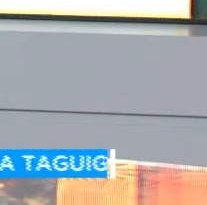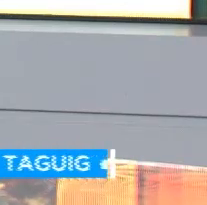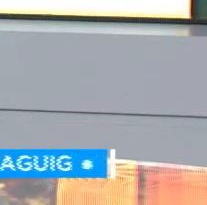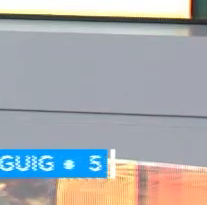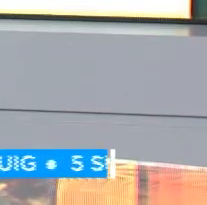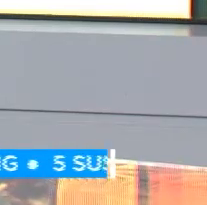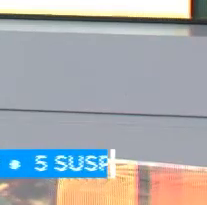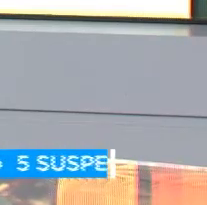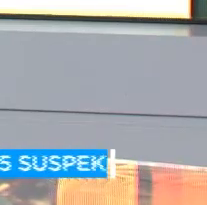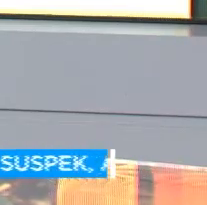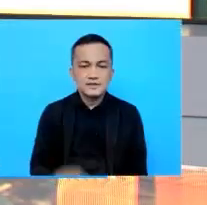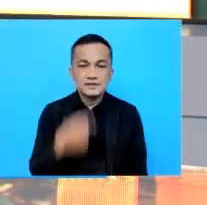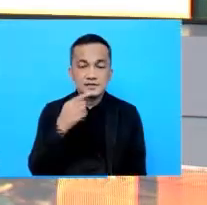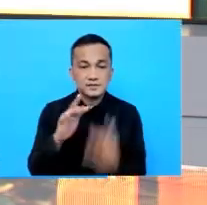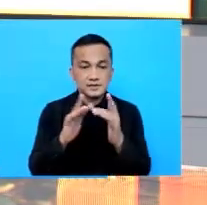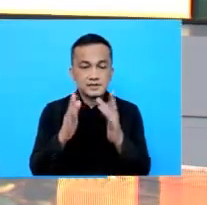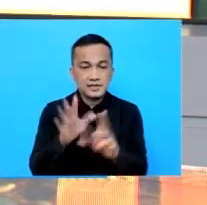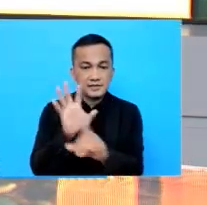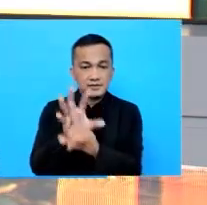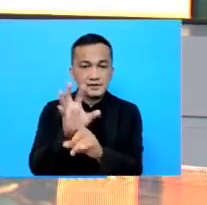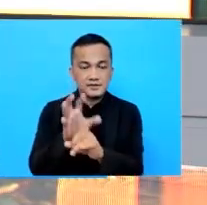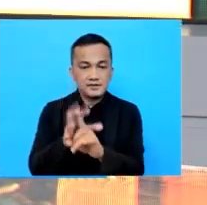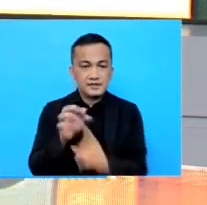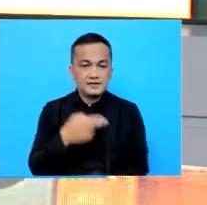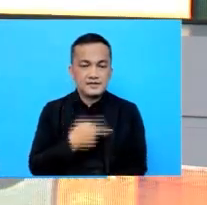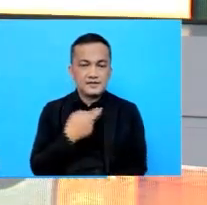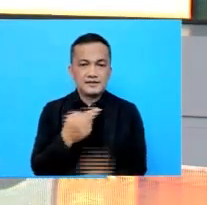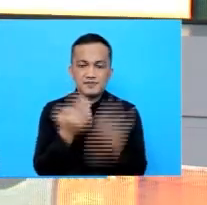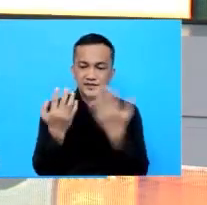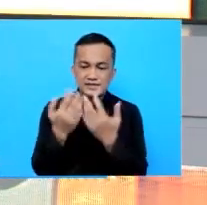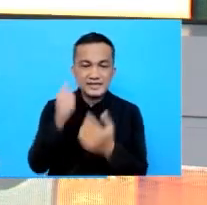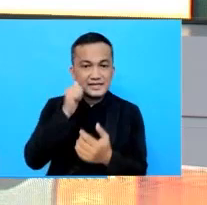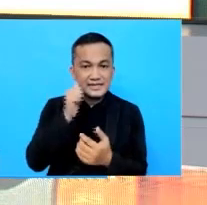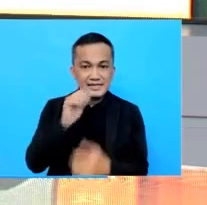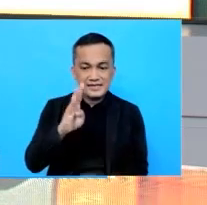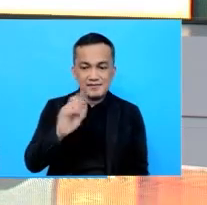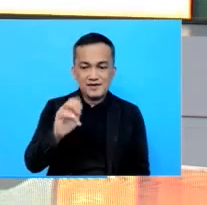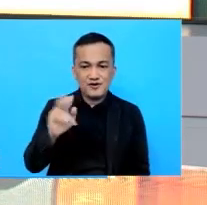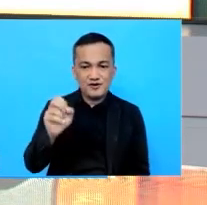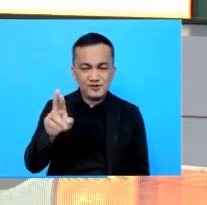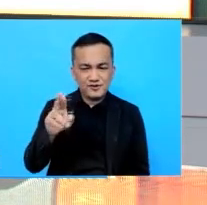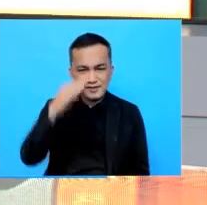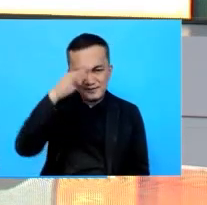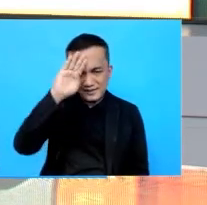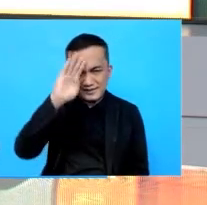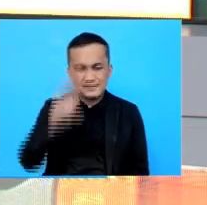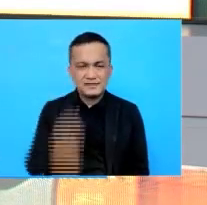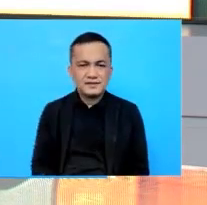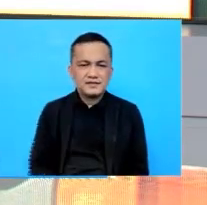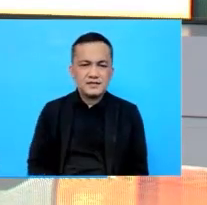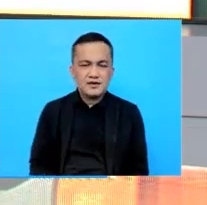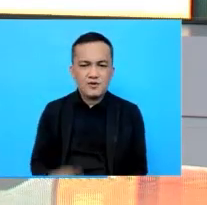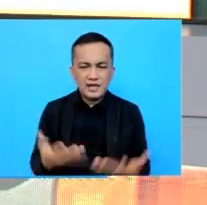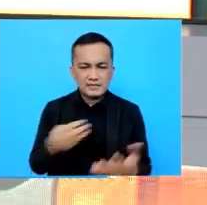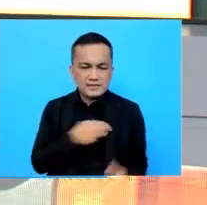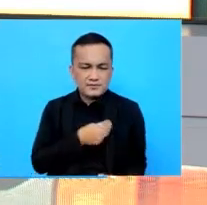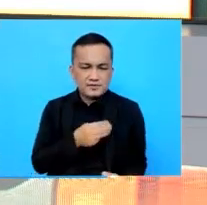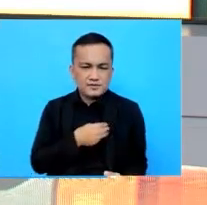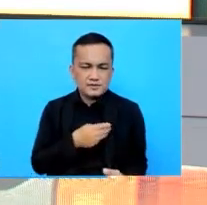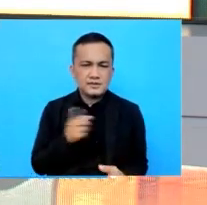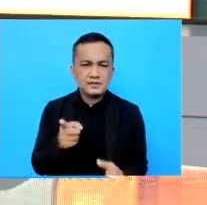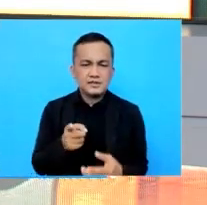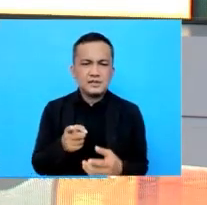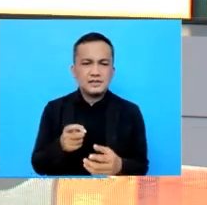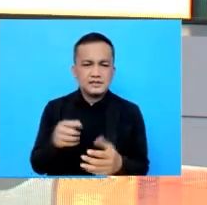Benta sa netizens ang reaksyon ng isang birthday girl sa Bacoor, Cavite, na tila wala sa mood habang kinakantahan siya ng